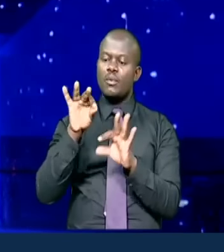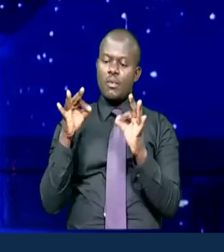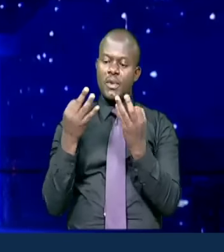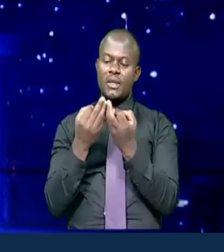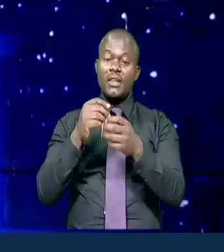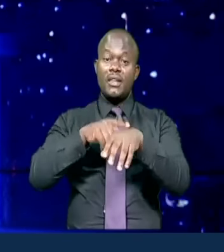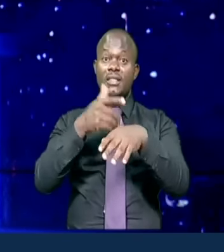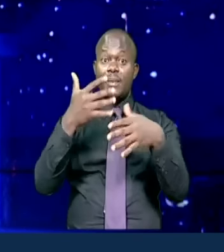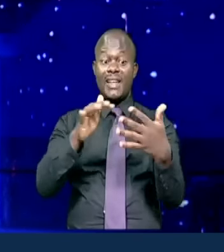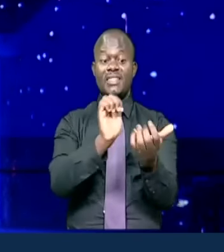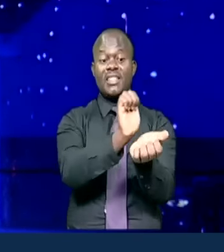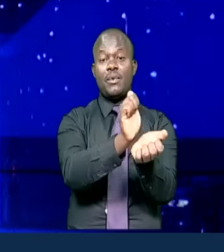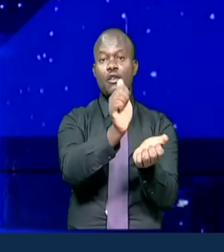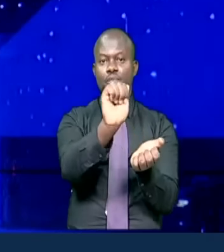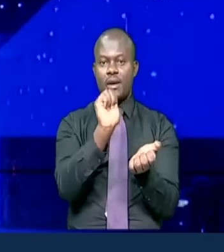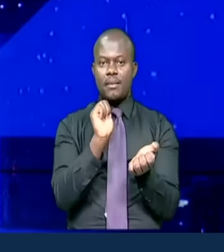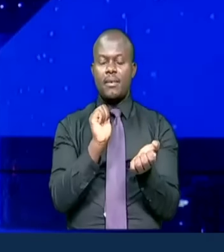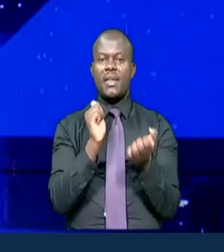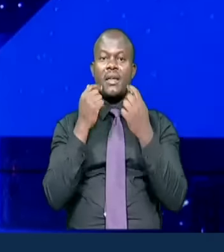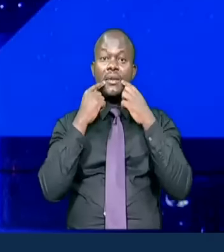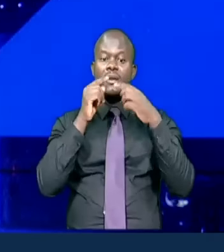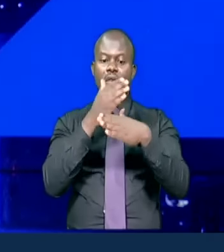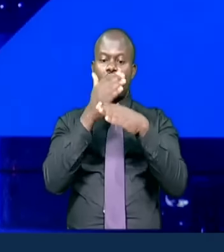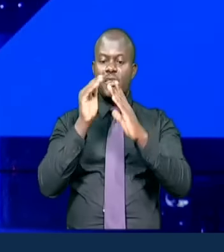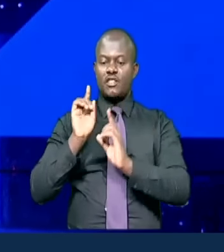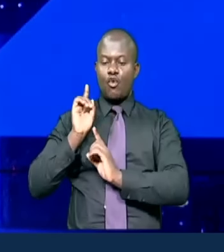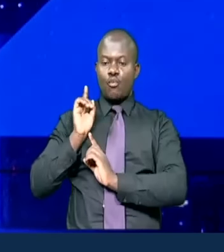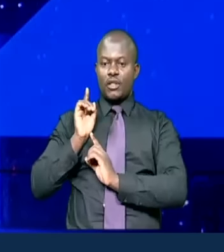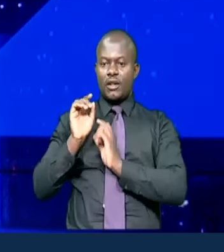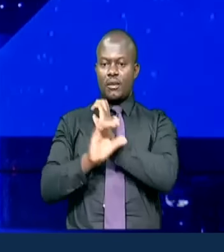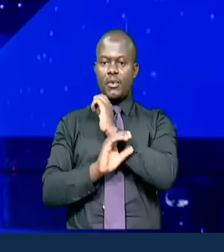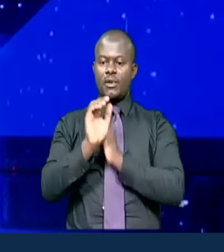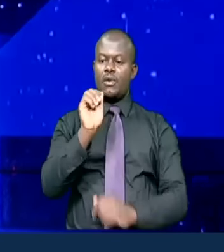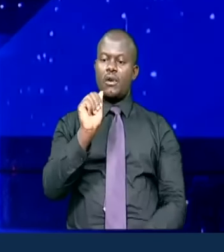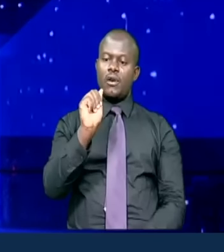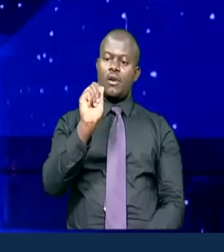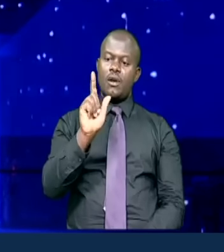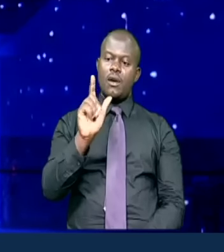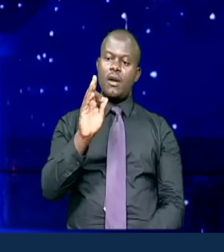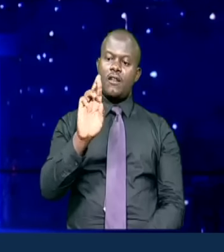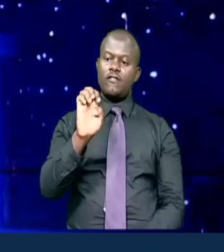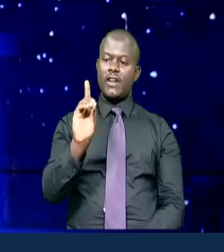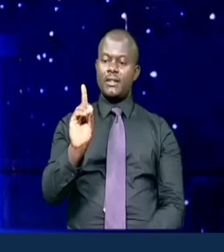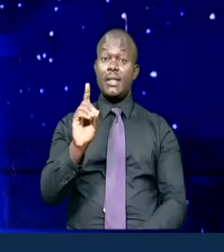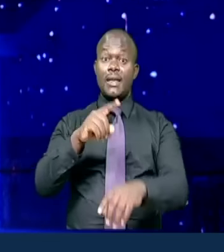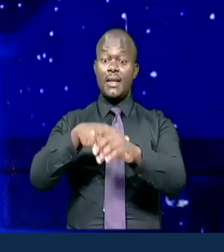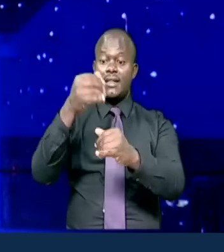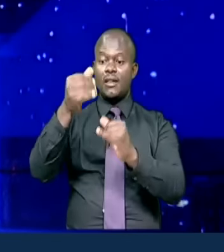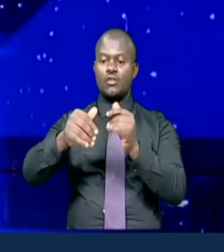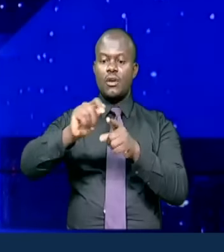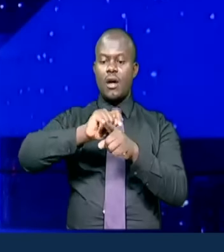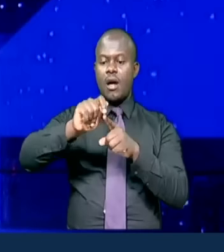igihe barangije ibihano byabo. Ibi byatangajwe na Ministeri w'umutekano mu gihugu Alfred Gasana ubwo yasozaga